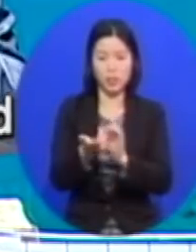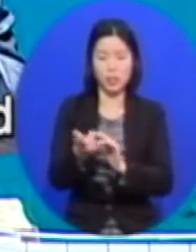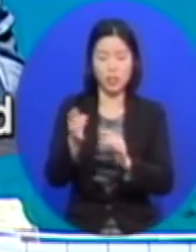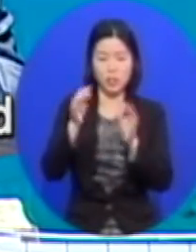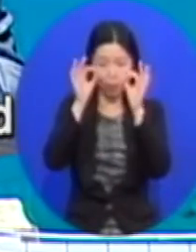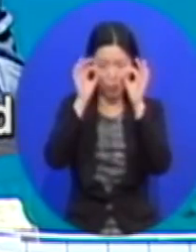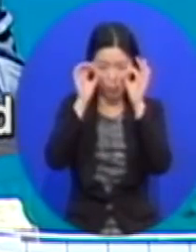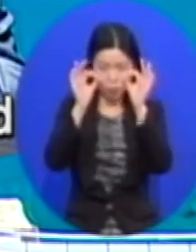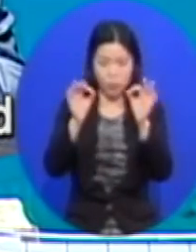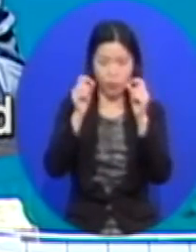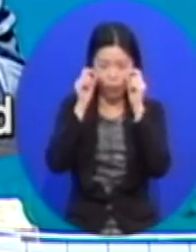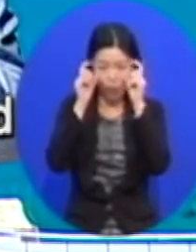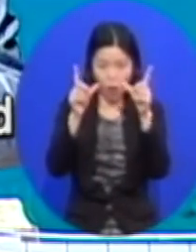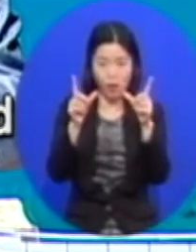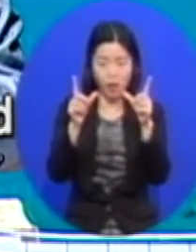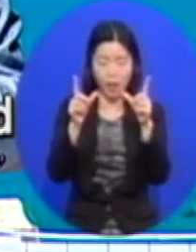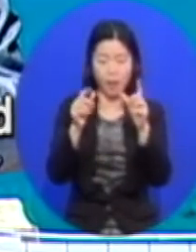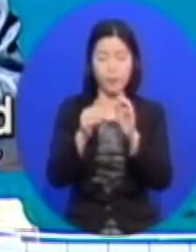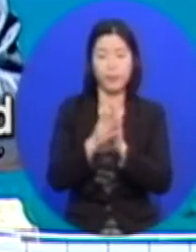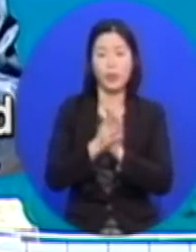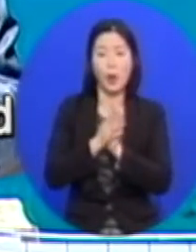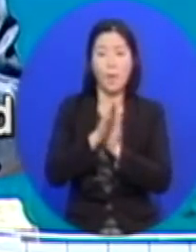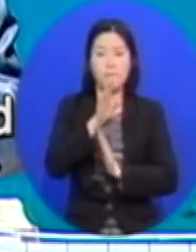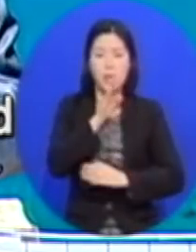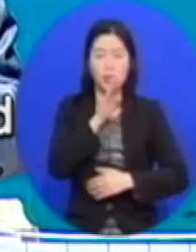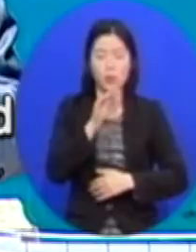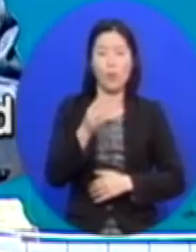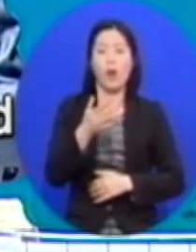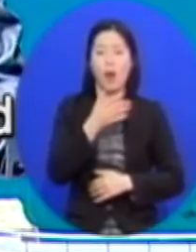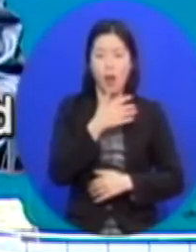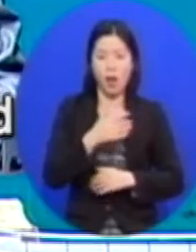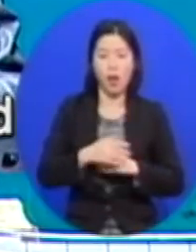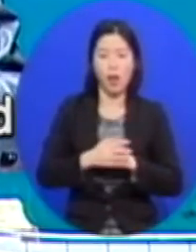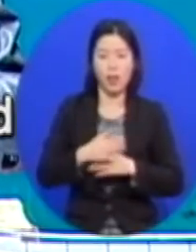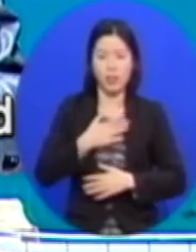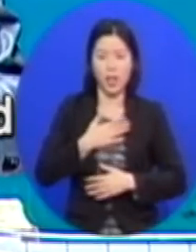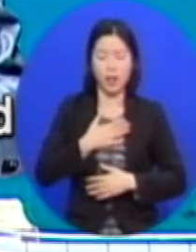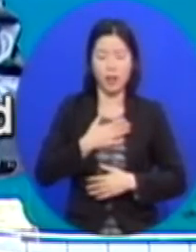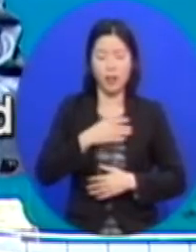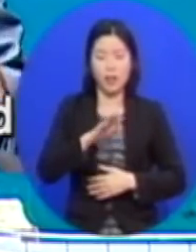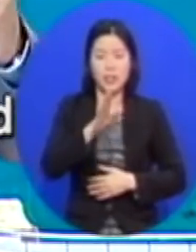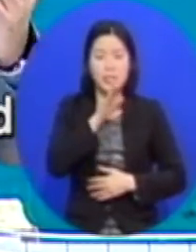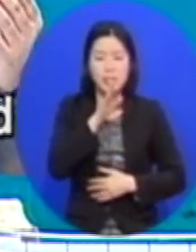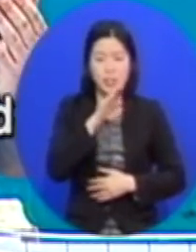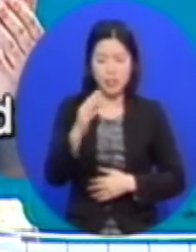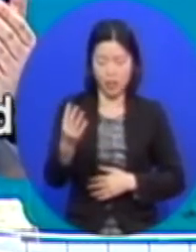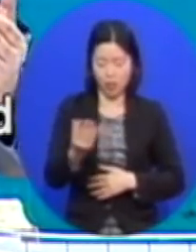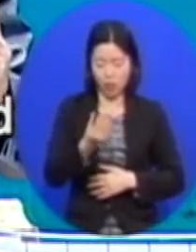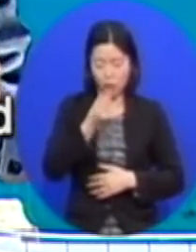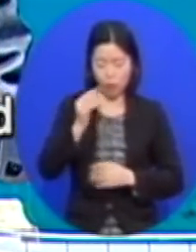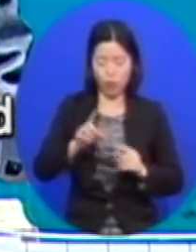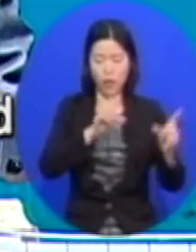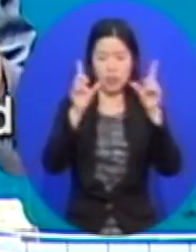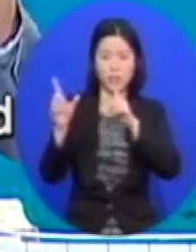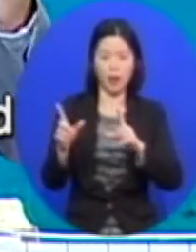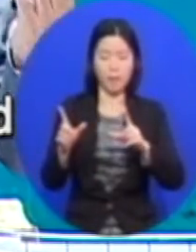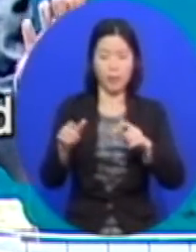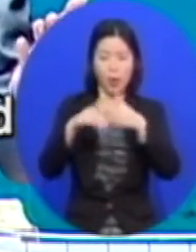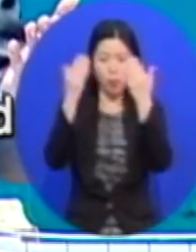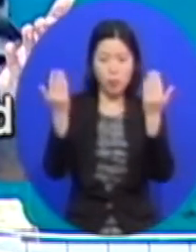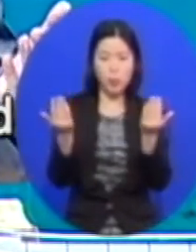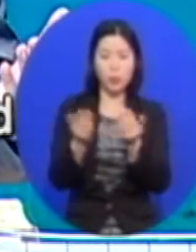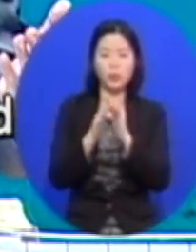열려야 비로소 이 아 이제는 진짜 거룩한 삶 모든 사는거